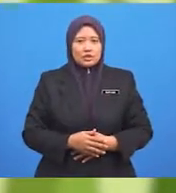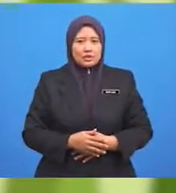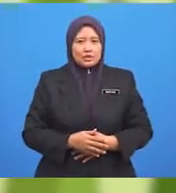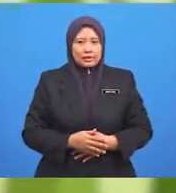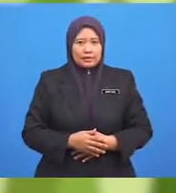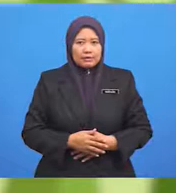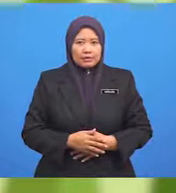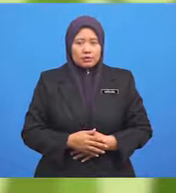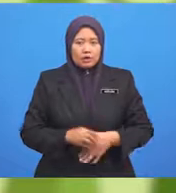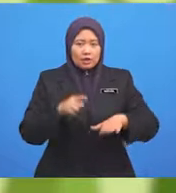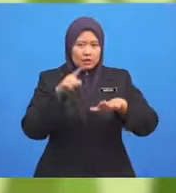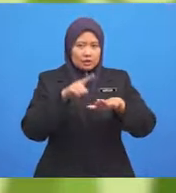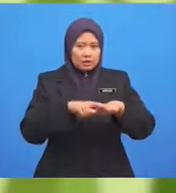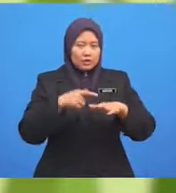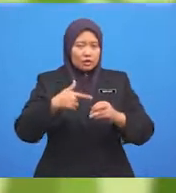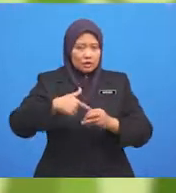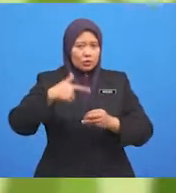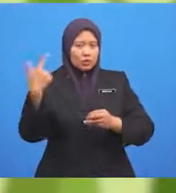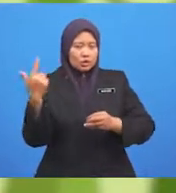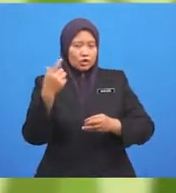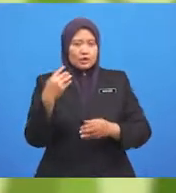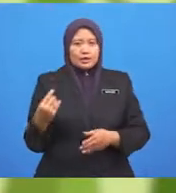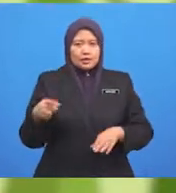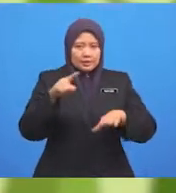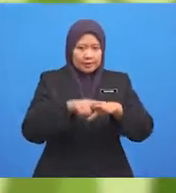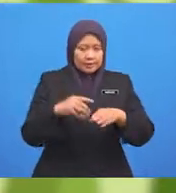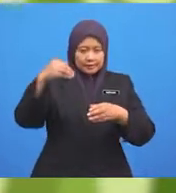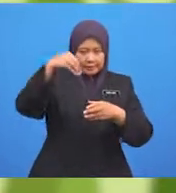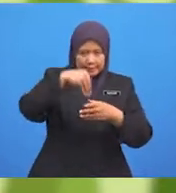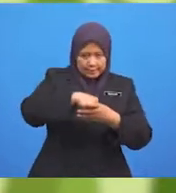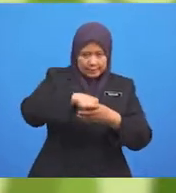licin, di luar di